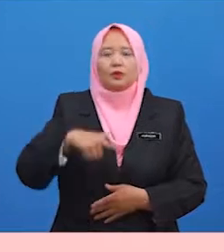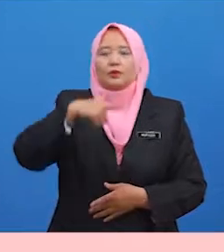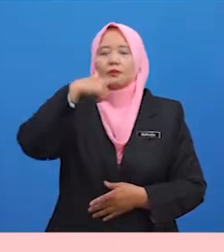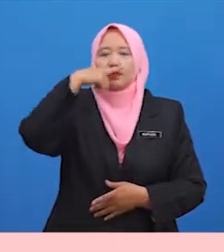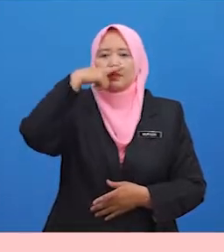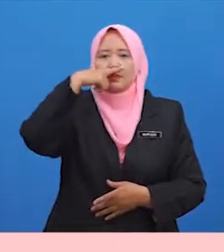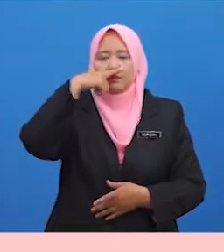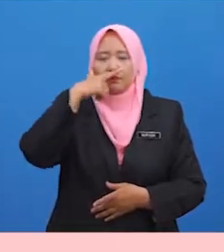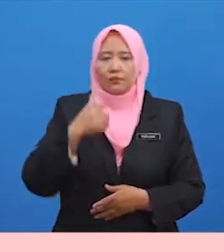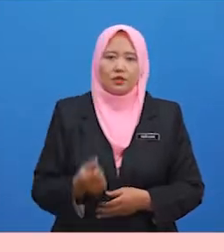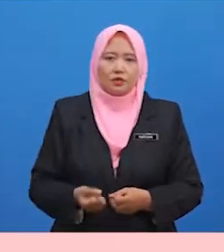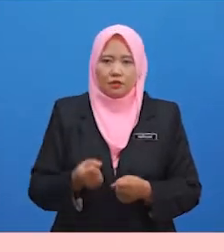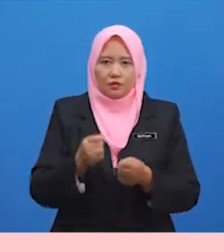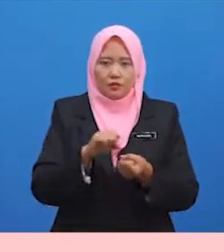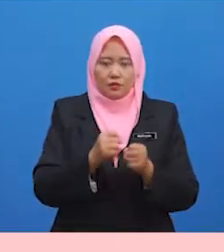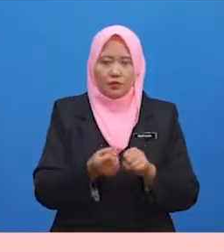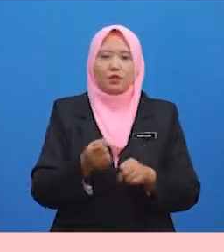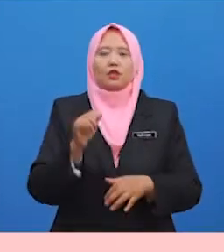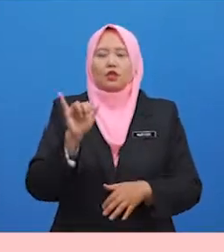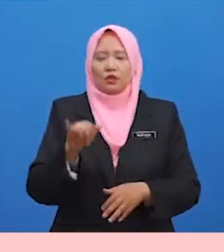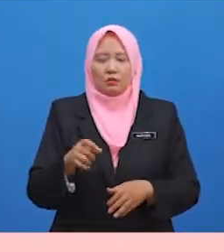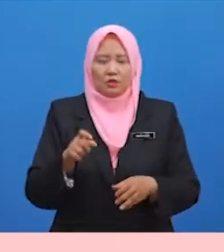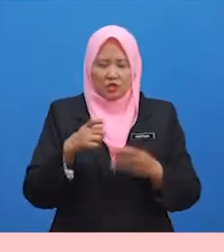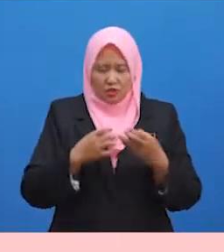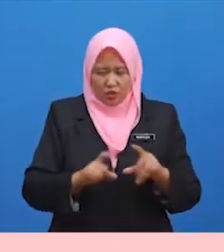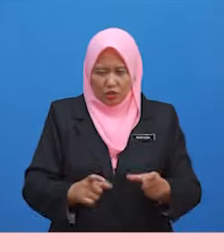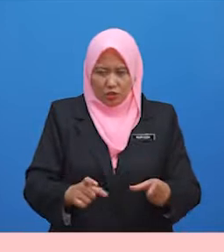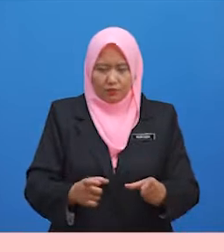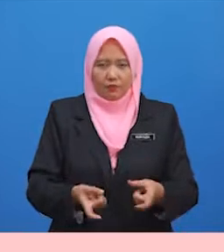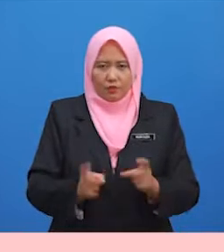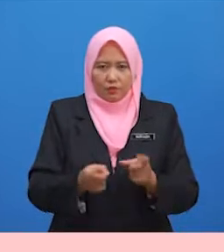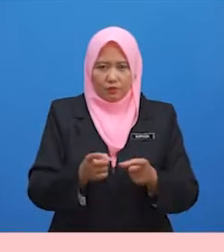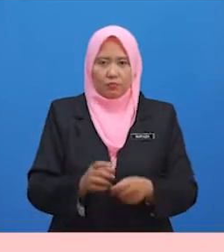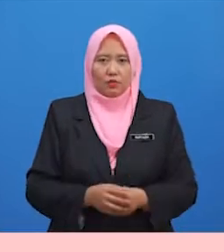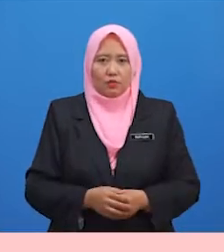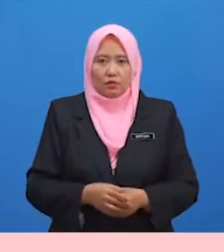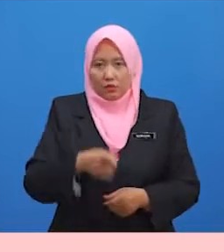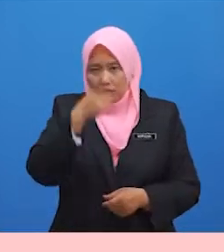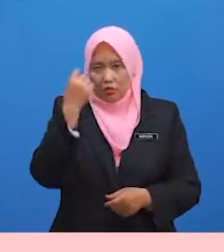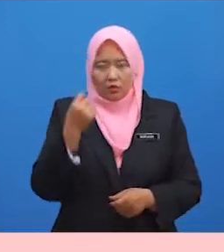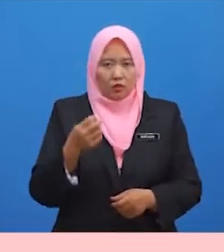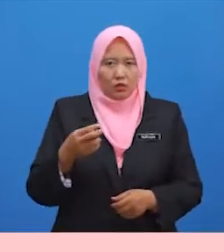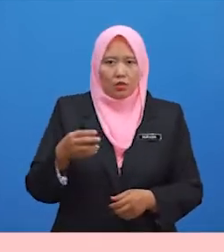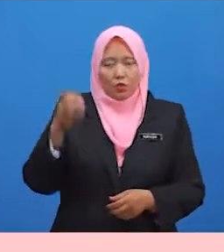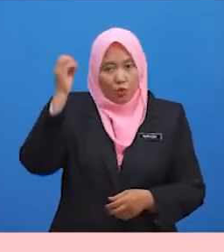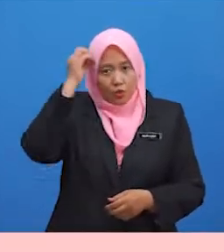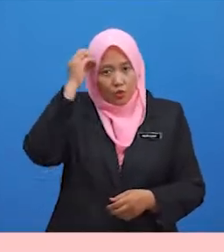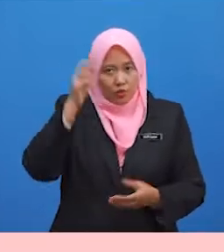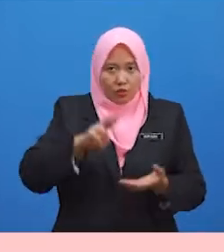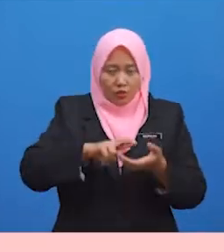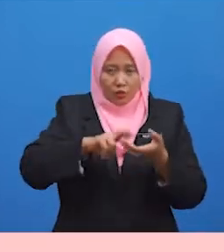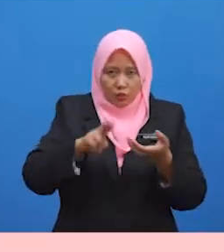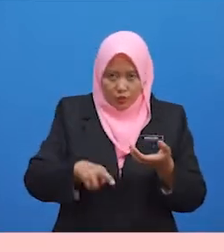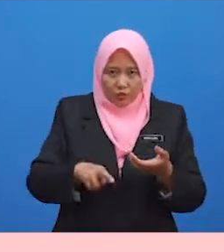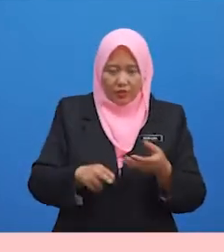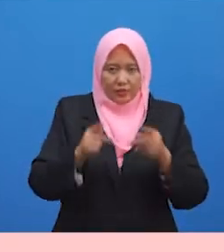Lemas merupakan situasi yang perlu ditangani dengan segera kerana lemas boleh menyebabkan kerosakan otak yang kekal.